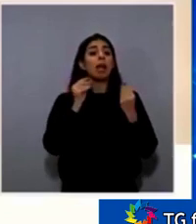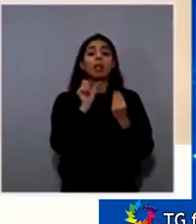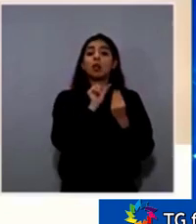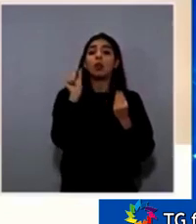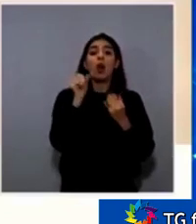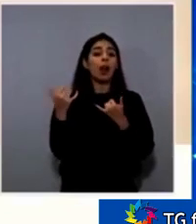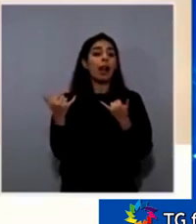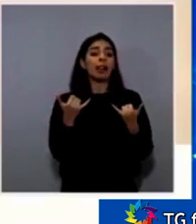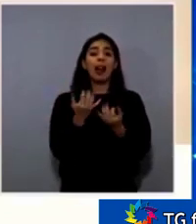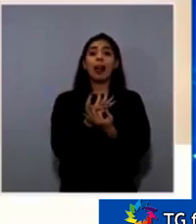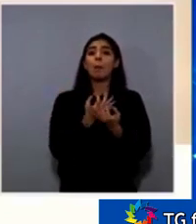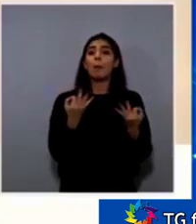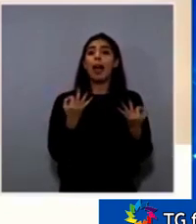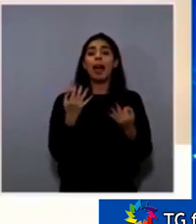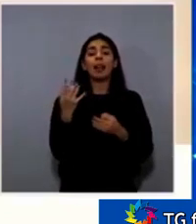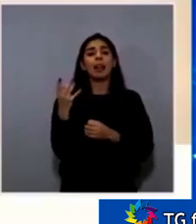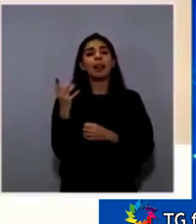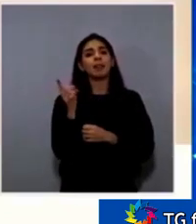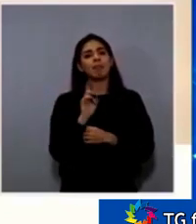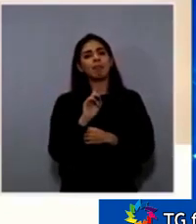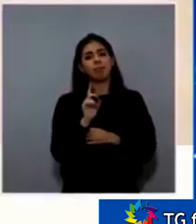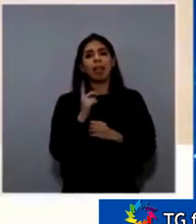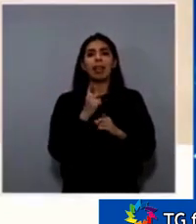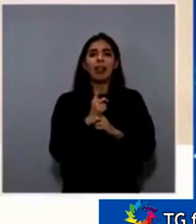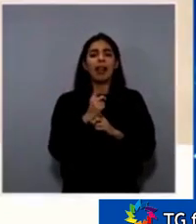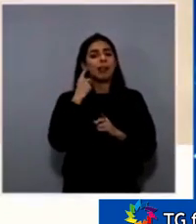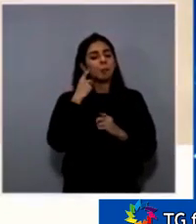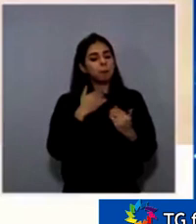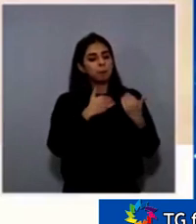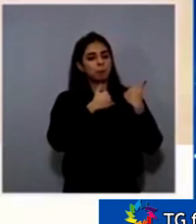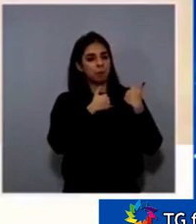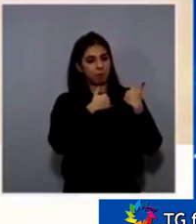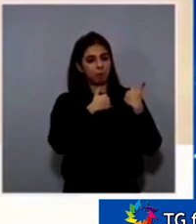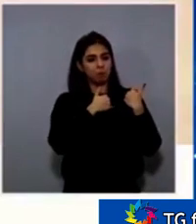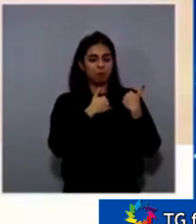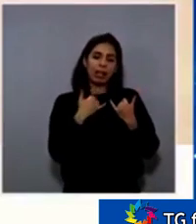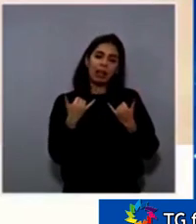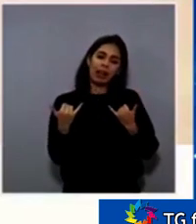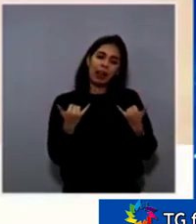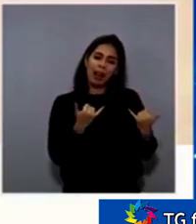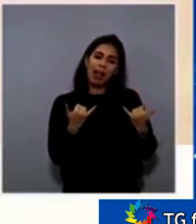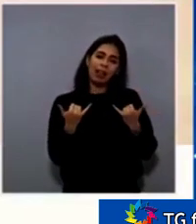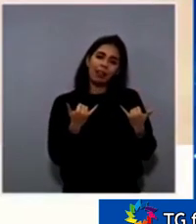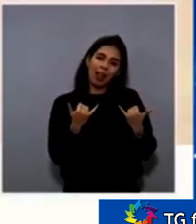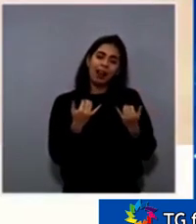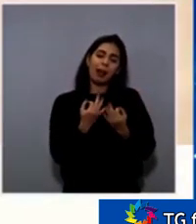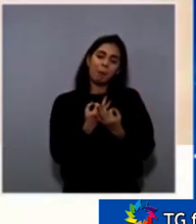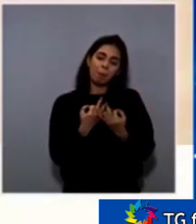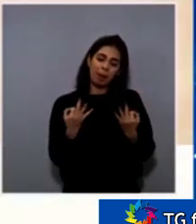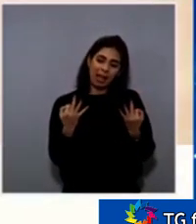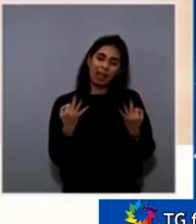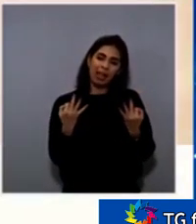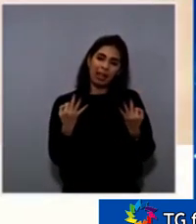Natale, ma piuttosto impegnarci a vivere un Natale buono. Sembra un